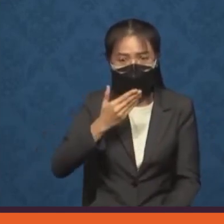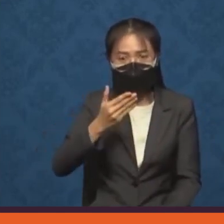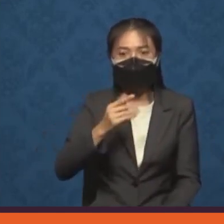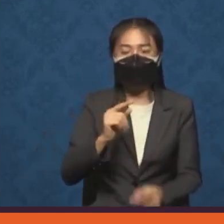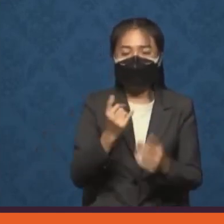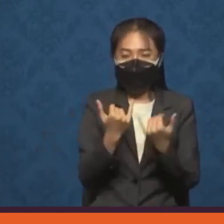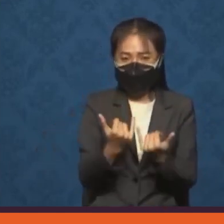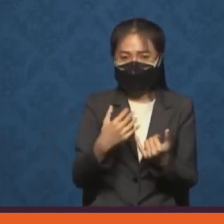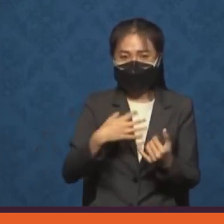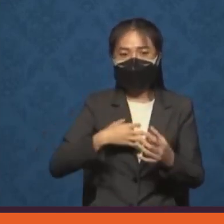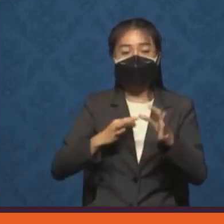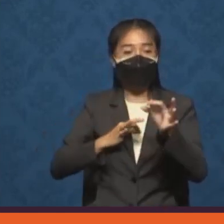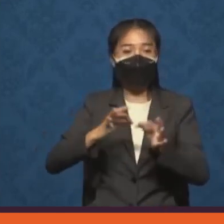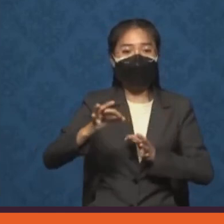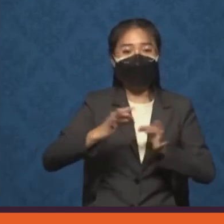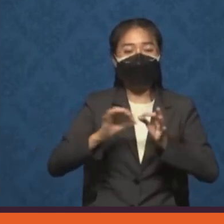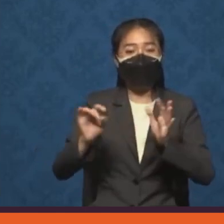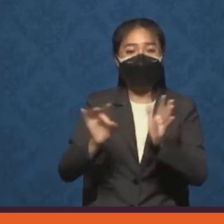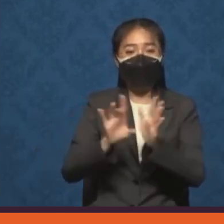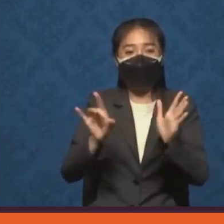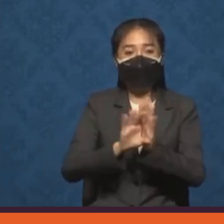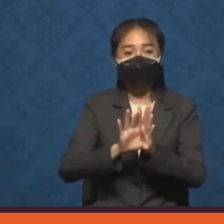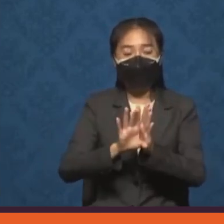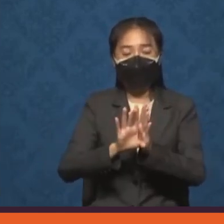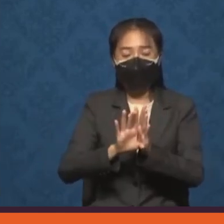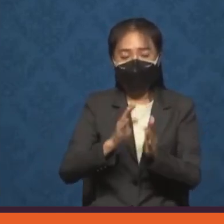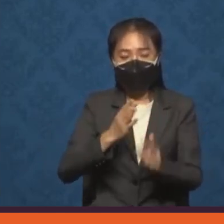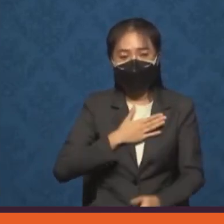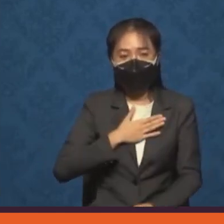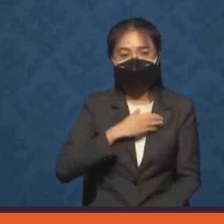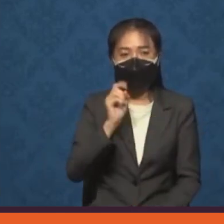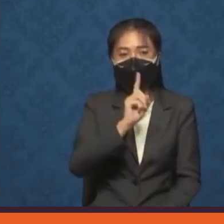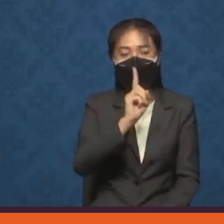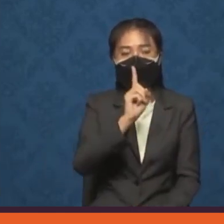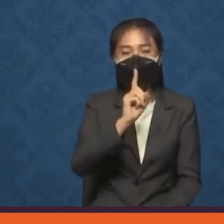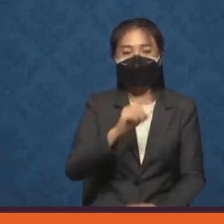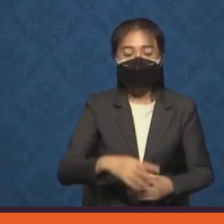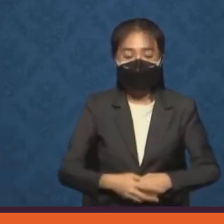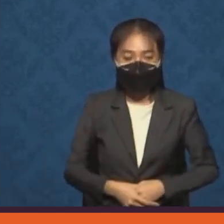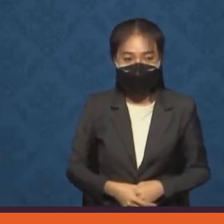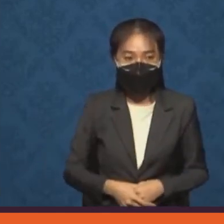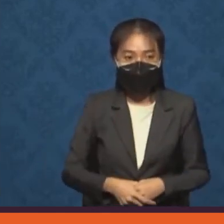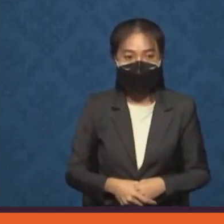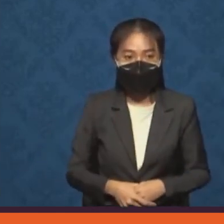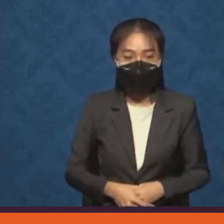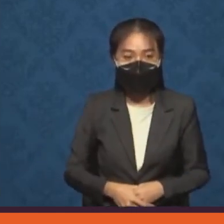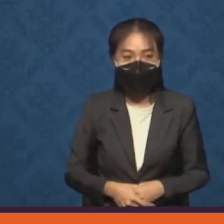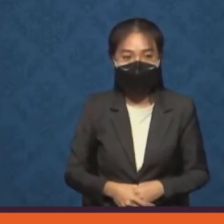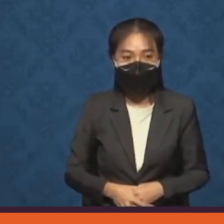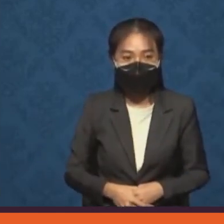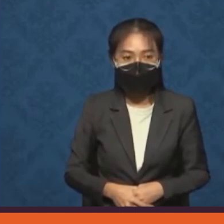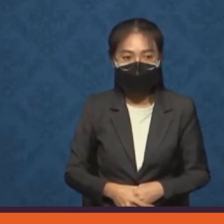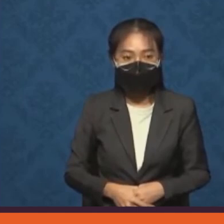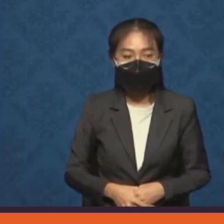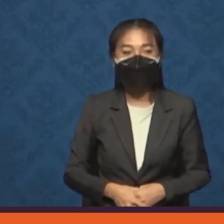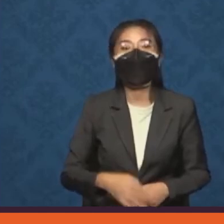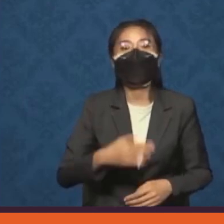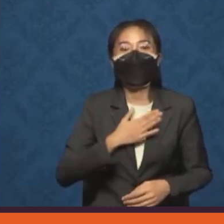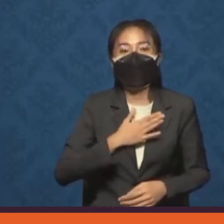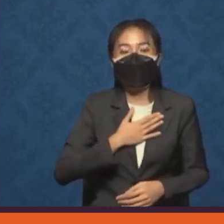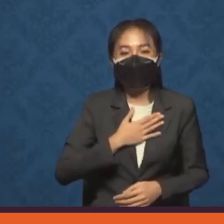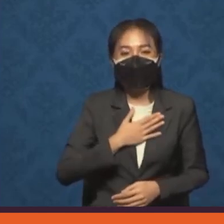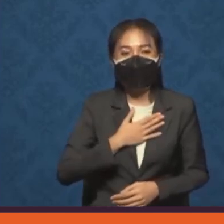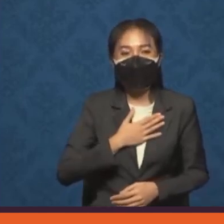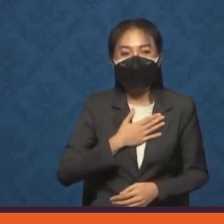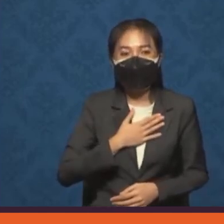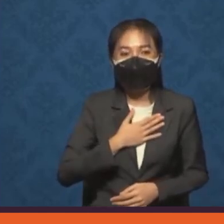จงสุดท้ายนะครับผมเรียนว่าจริงๆก็ลูกศิษย์อาจารย์เดียวกันนะครับผมก็เ